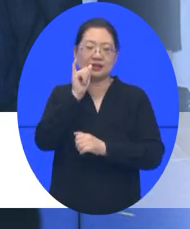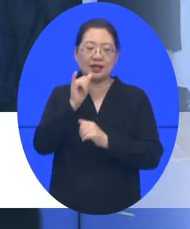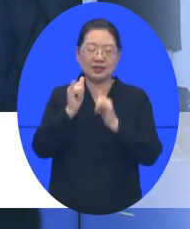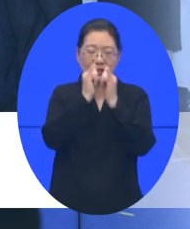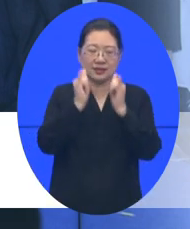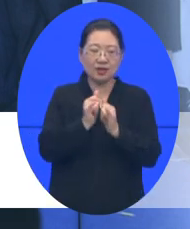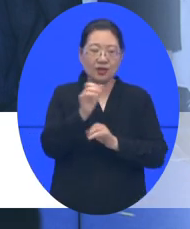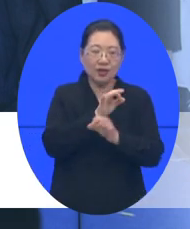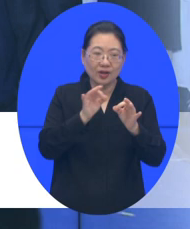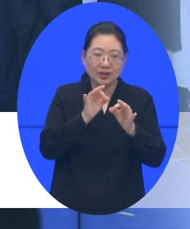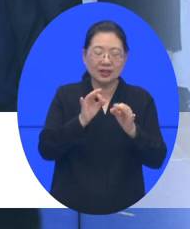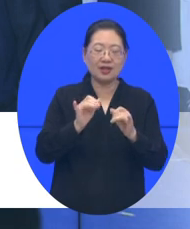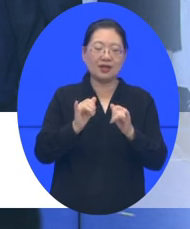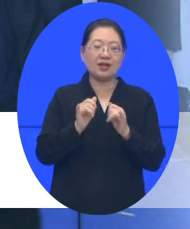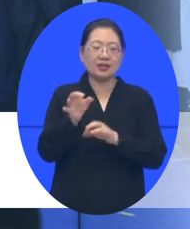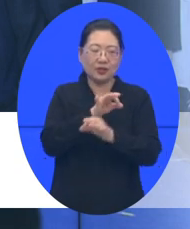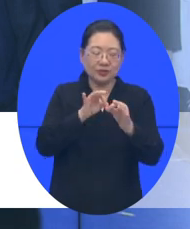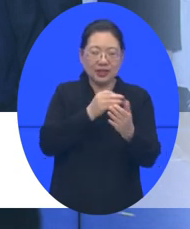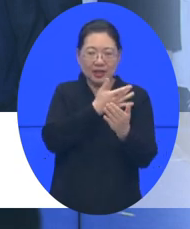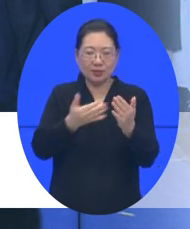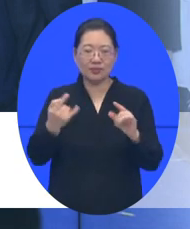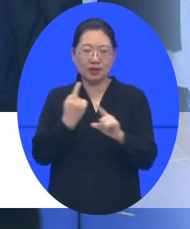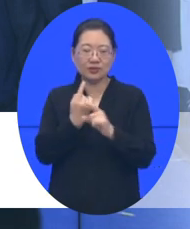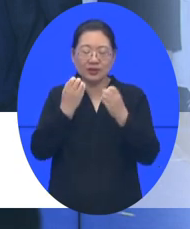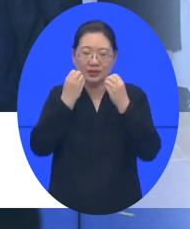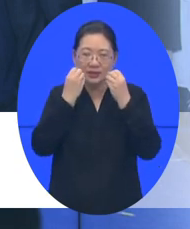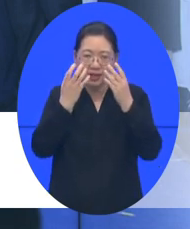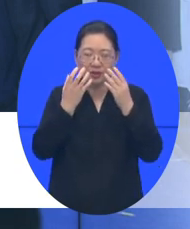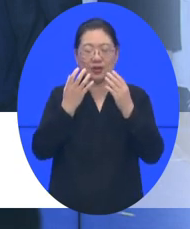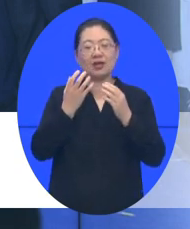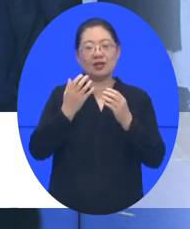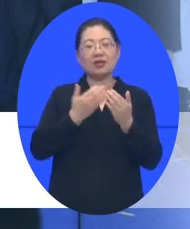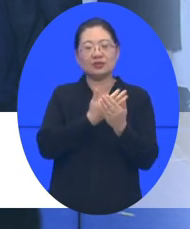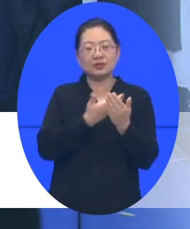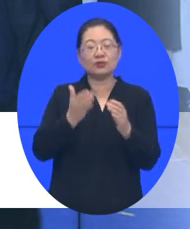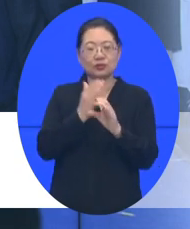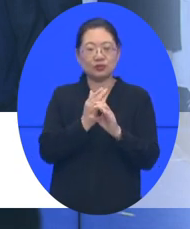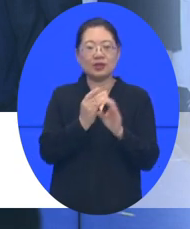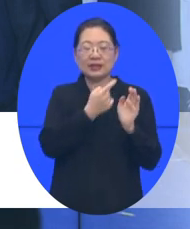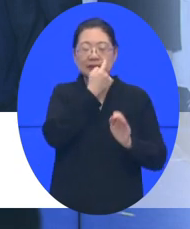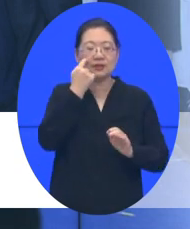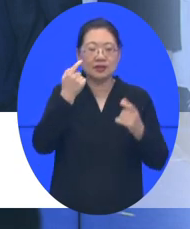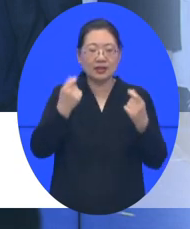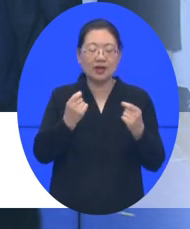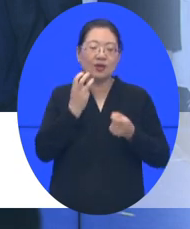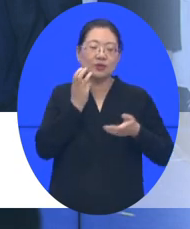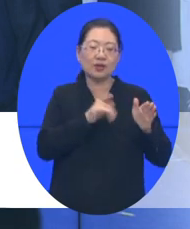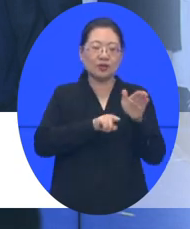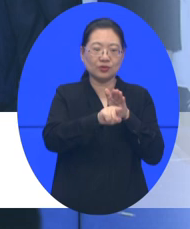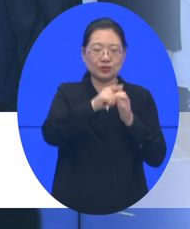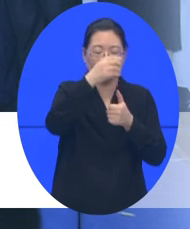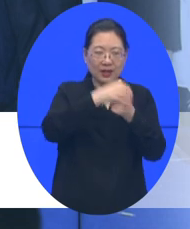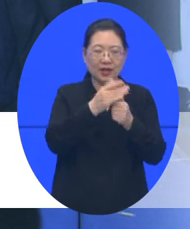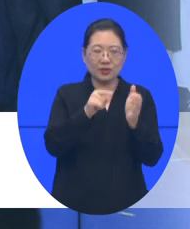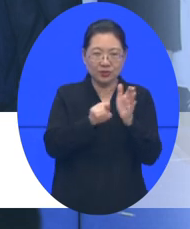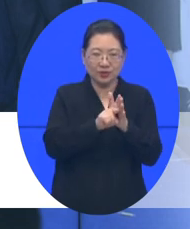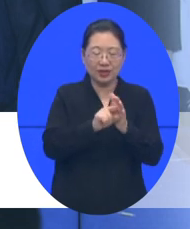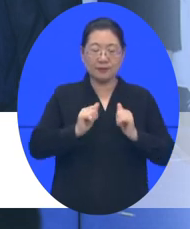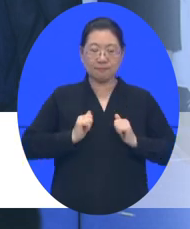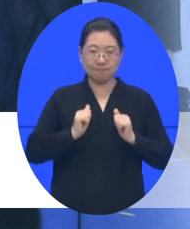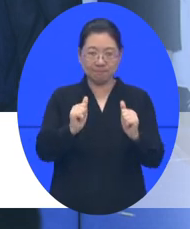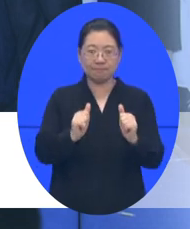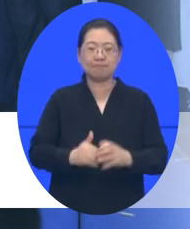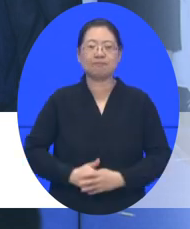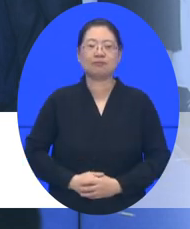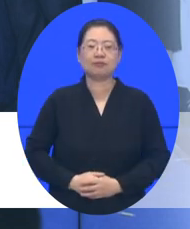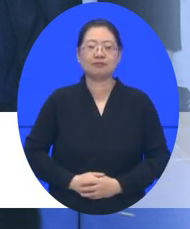건데요. 사회적 경제가 경제 패러다임을 바꿀 새로운 흐름이라는 증거일 겁니다. 경기도가 이를 선도하고자 나섰습니다.